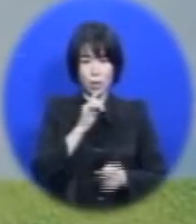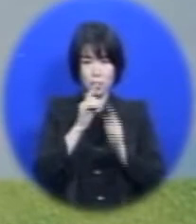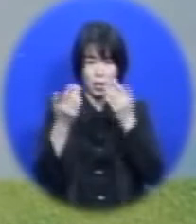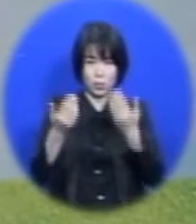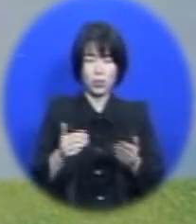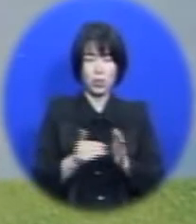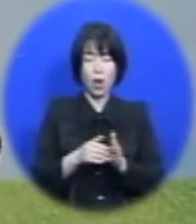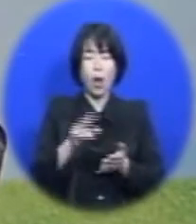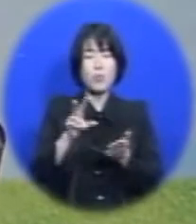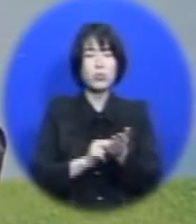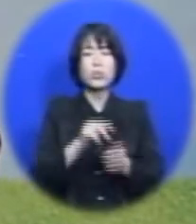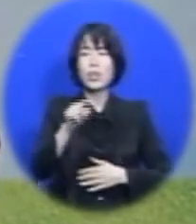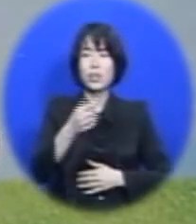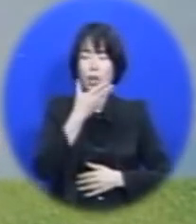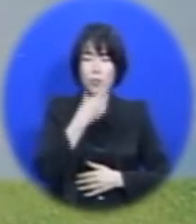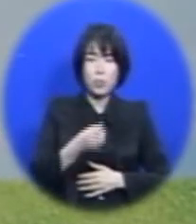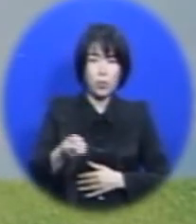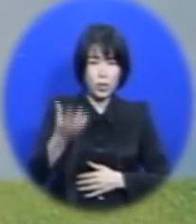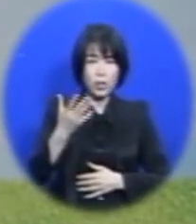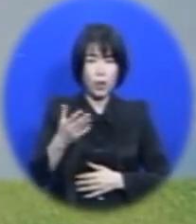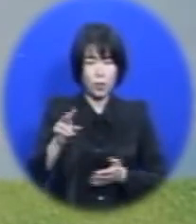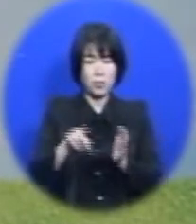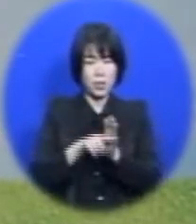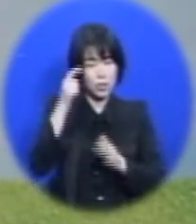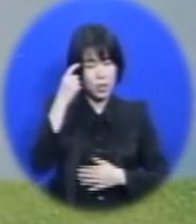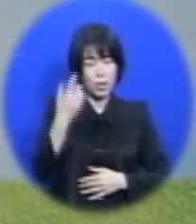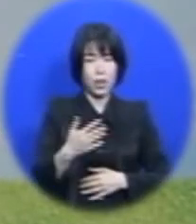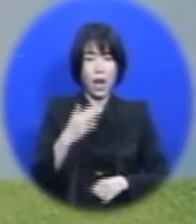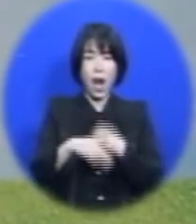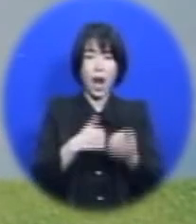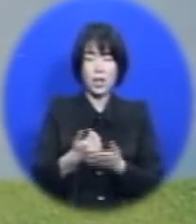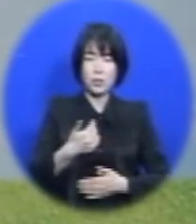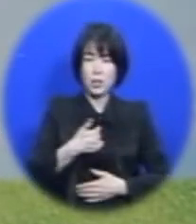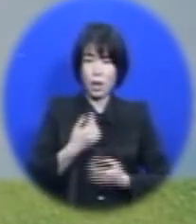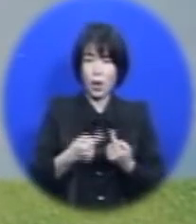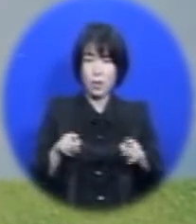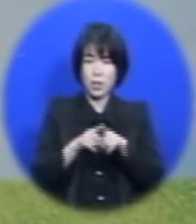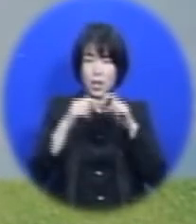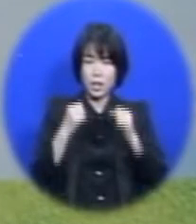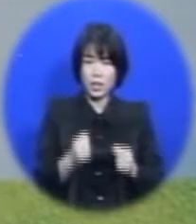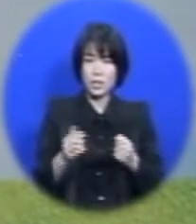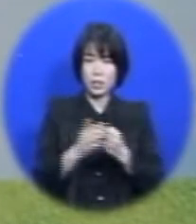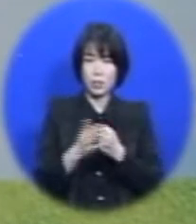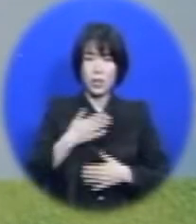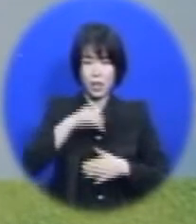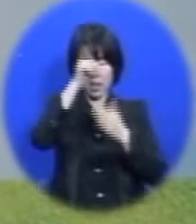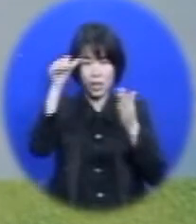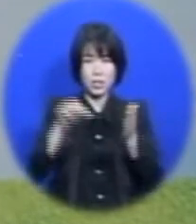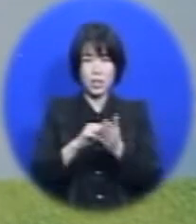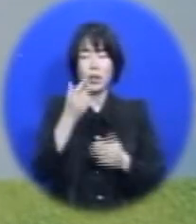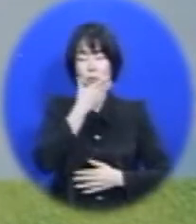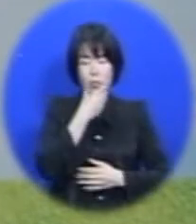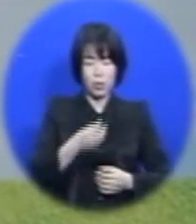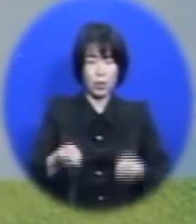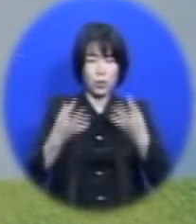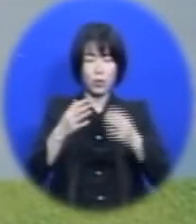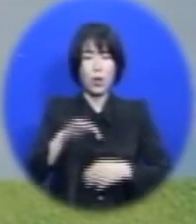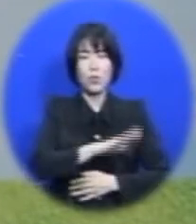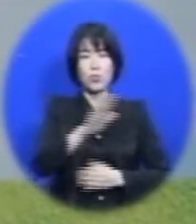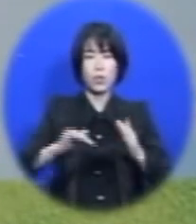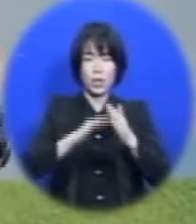우리가 그것이 복이라고 믿느냐 하는 하나님이 나와 함께 계시는 것 때문에 내 인생은 복이고 우리 가정도